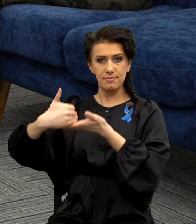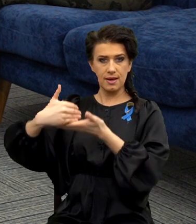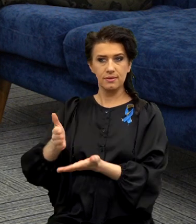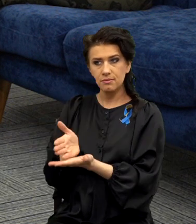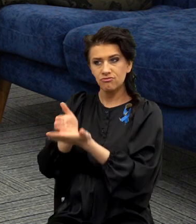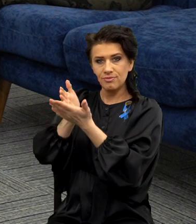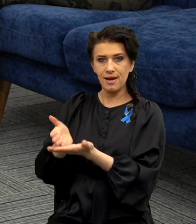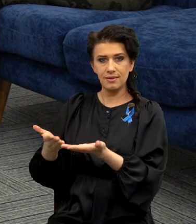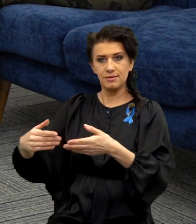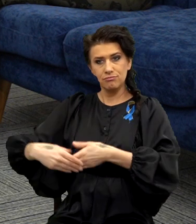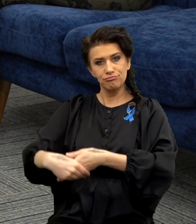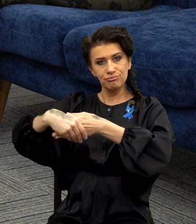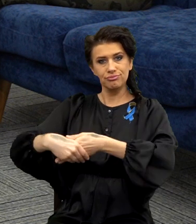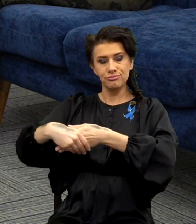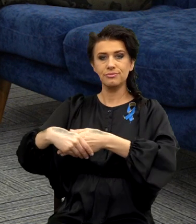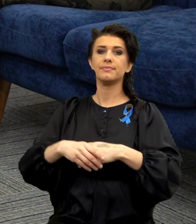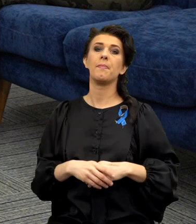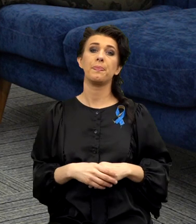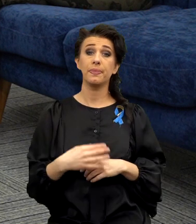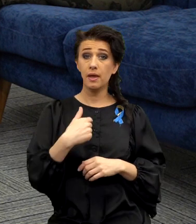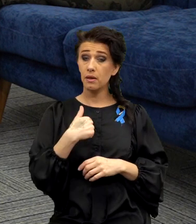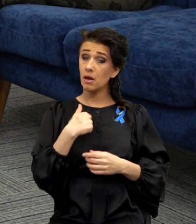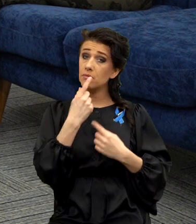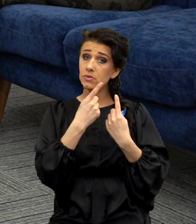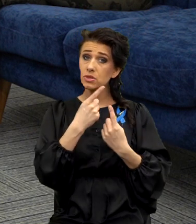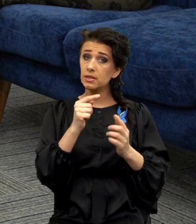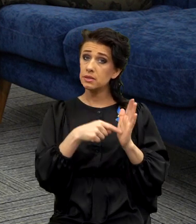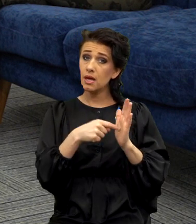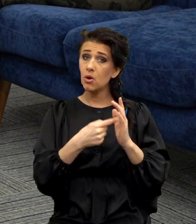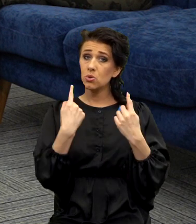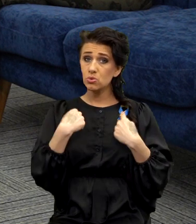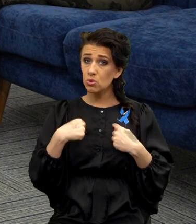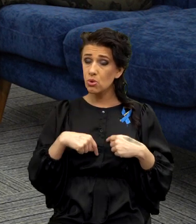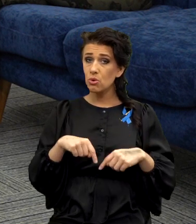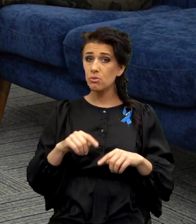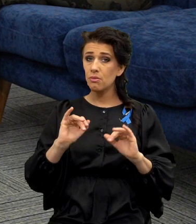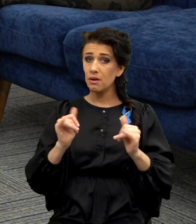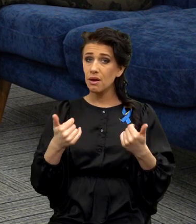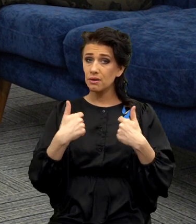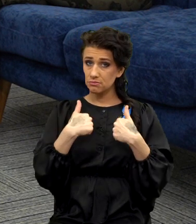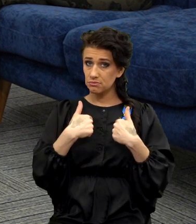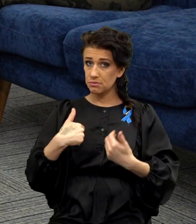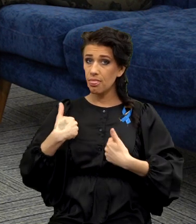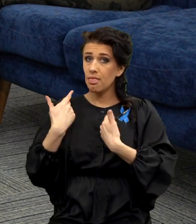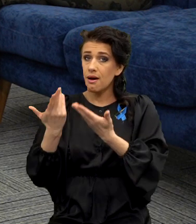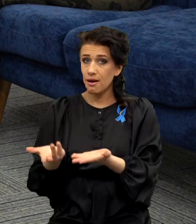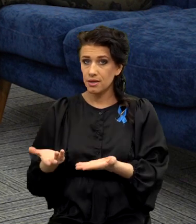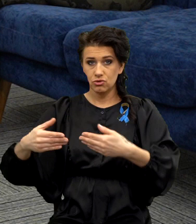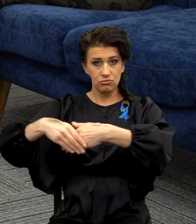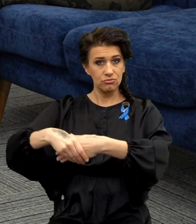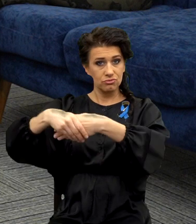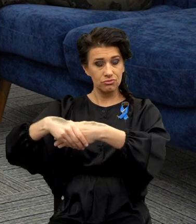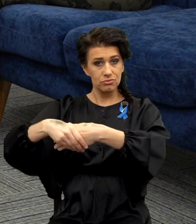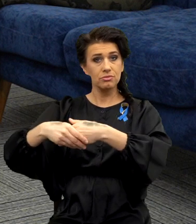ze sobą niesie. Ja myślę, że ta osoba, którą wspieramy jakkolwiek, to jest dla nas biała karta, tak czy siak. Czy